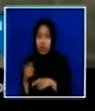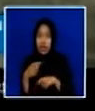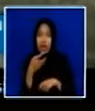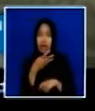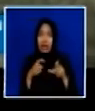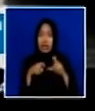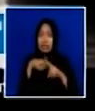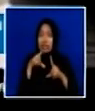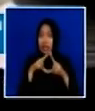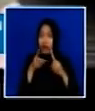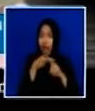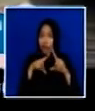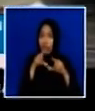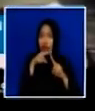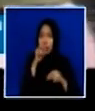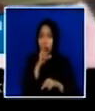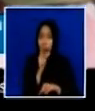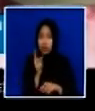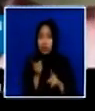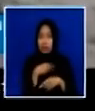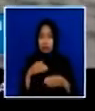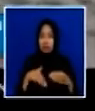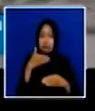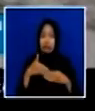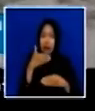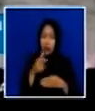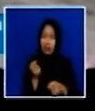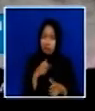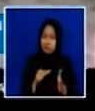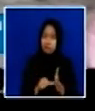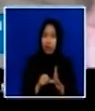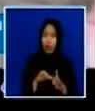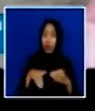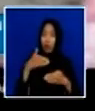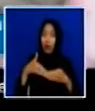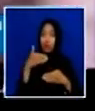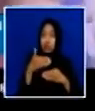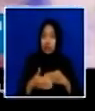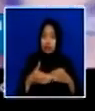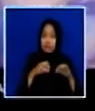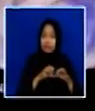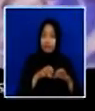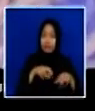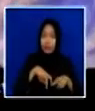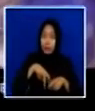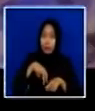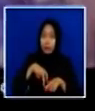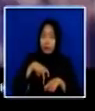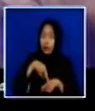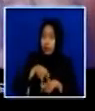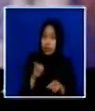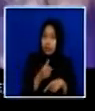mengevakuasi mereka secara bertahap ekskavator ini membantu proses penyebrangan tenaga medis hingga berhasil melintasi